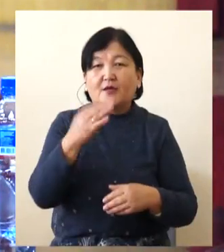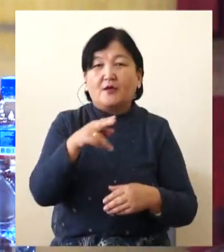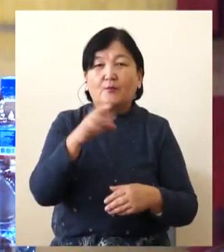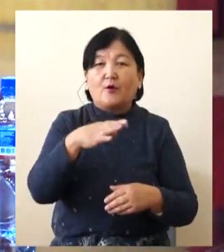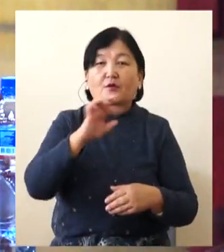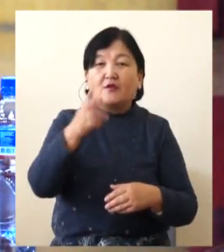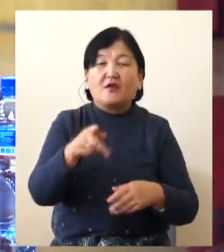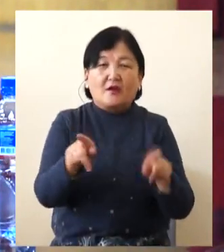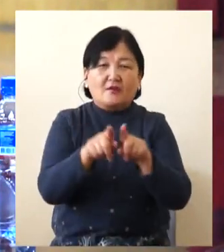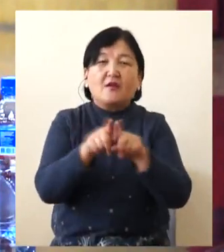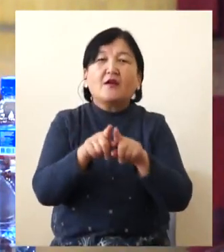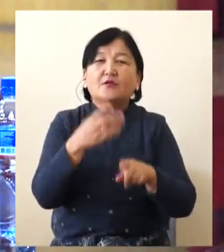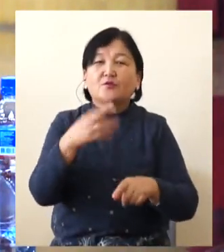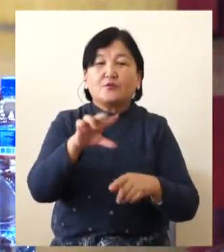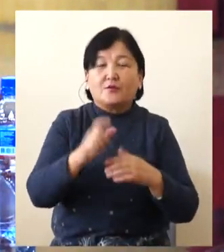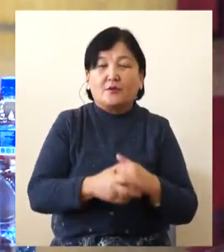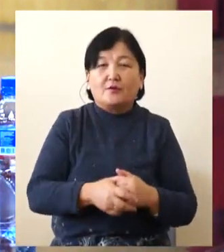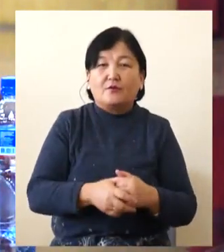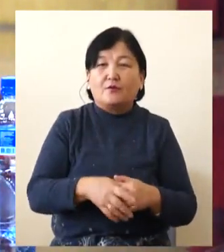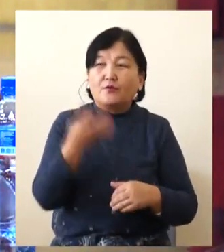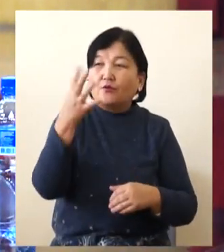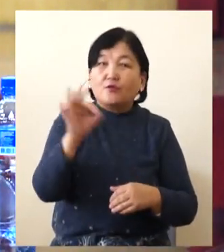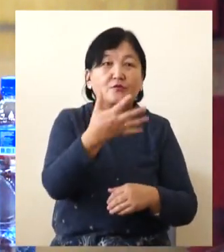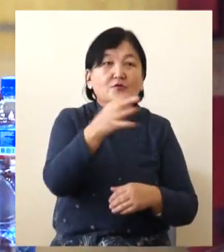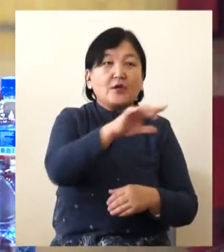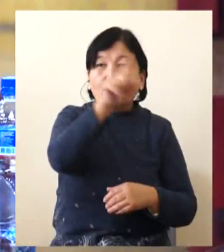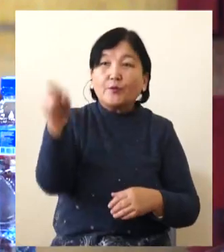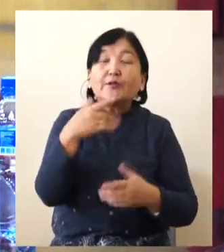Ипотек чи яг тийм шүү дээ. Одоо бид нар энд нэг 40-50 лаа байна.